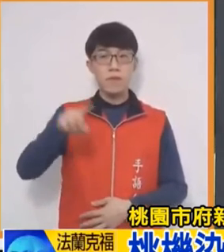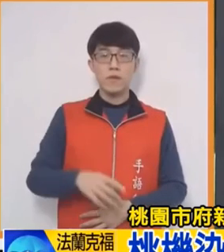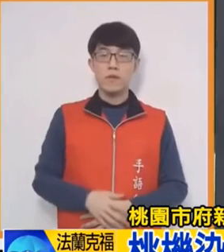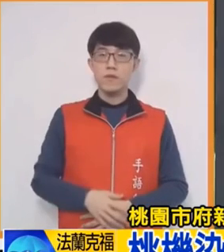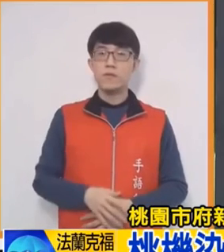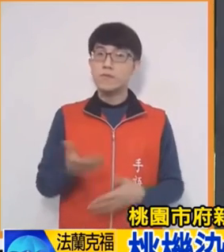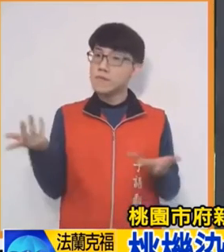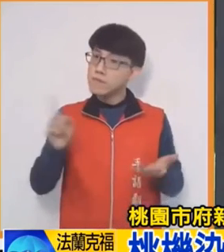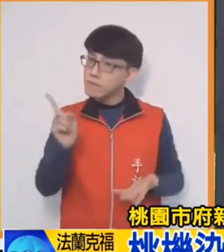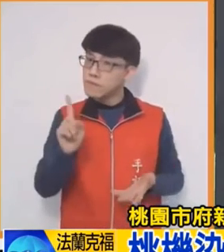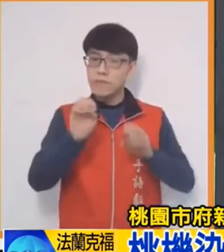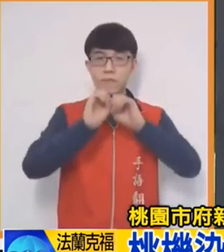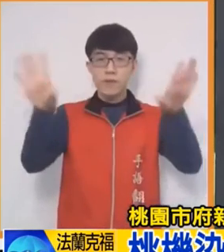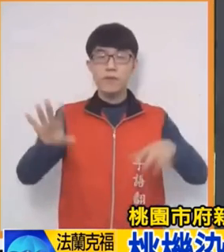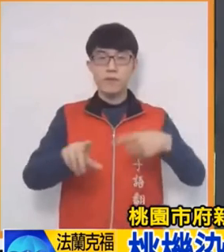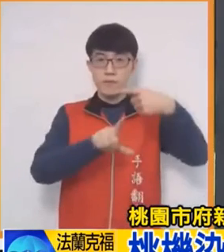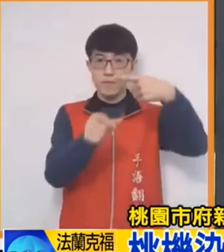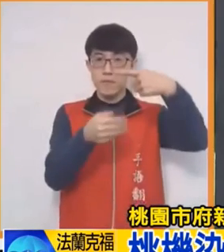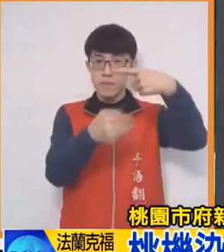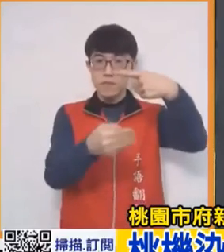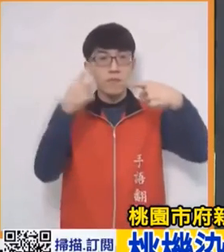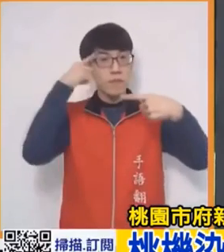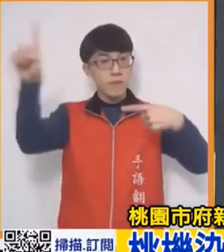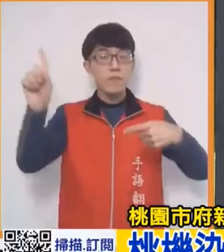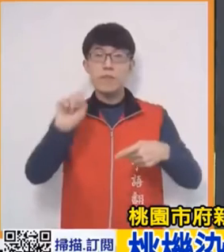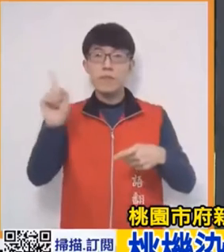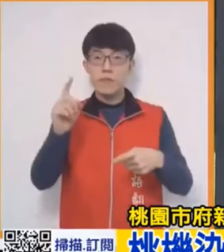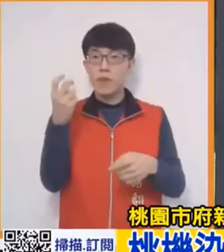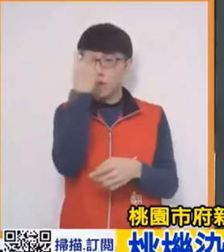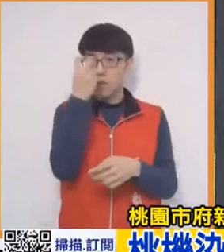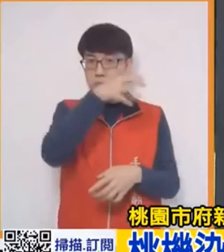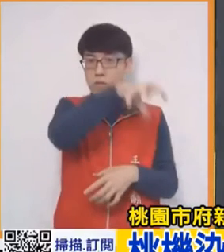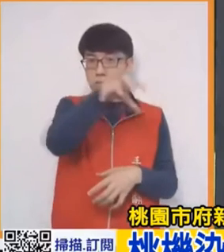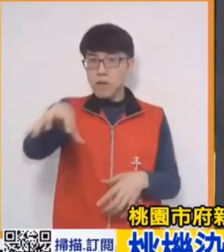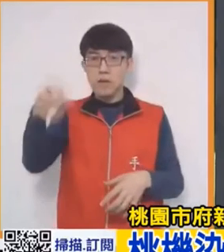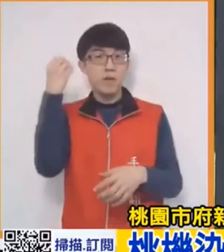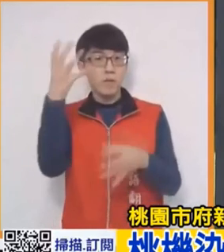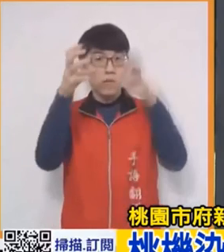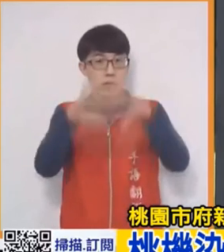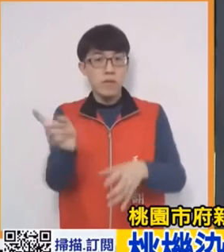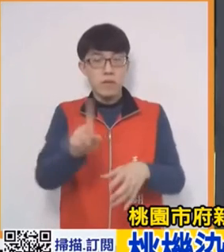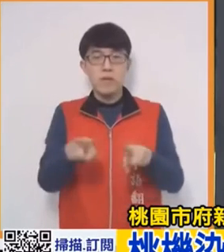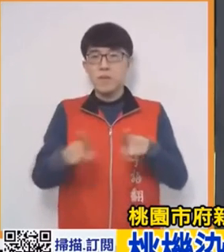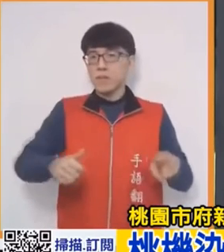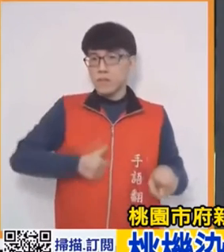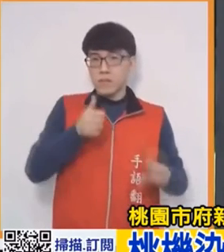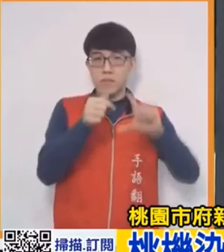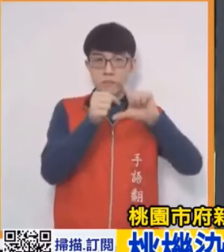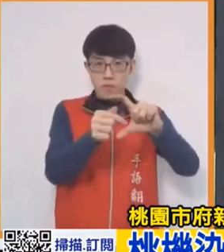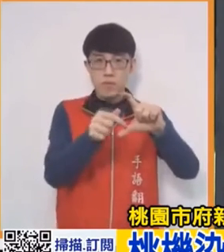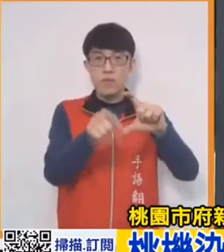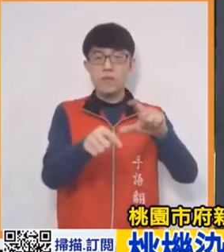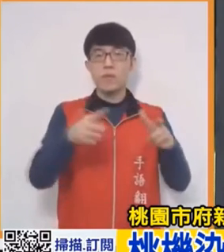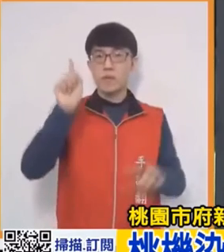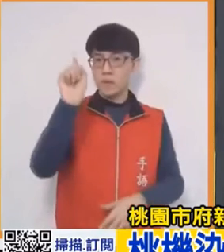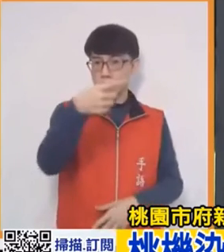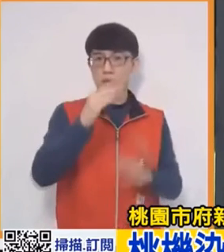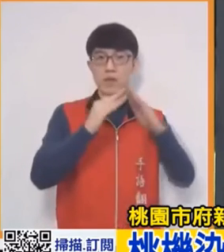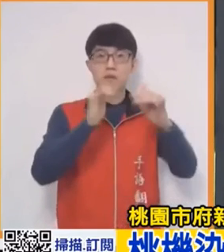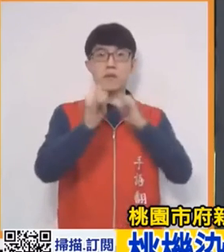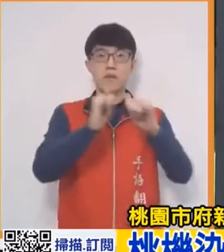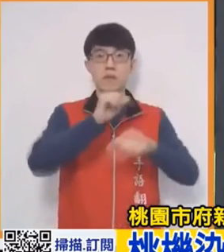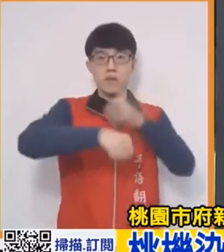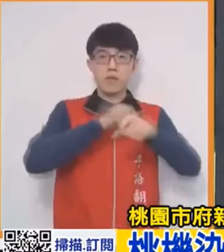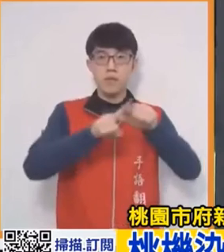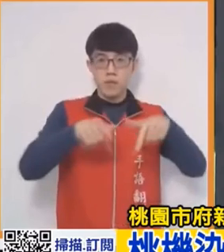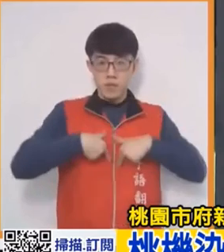来跟市民朋友公告一下，1月9号明天临时采检站呢是新增在平镇区的第1市民活动中心，